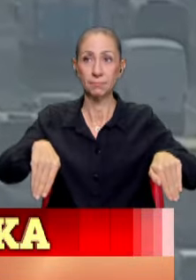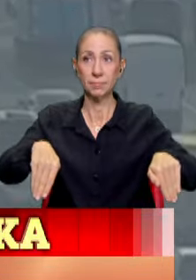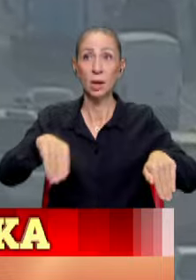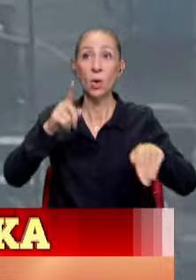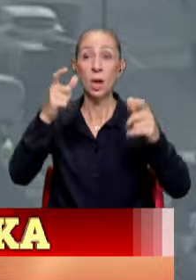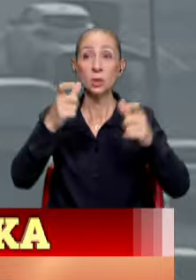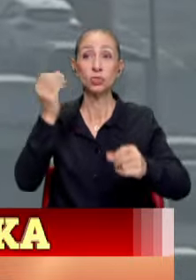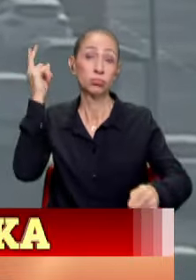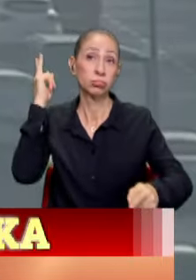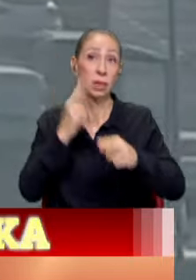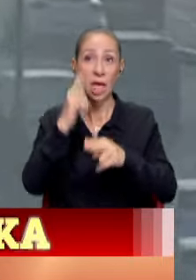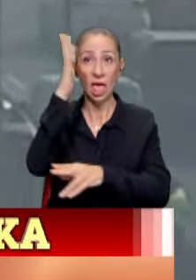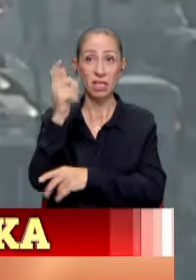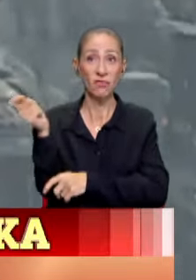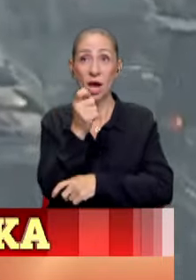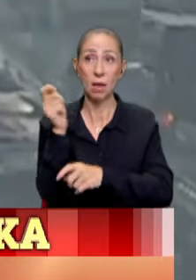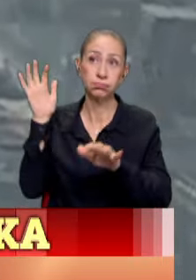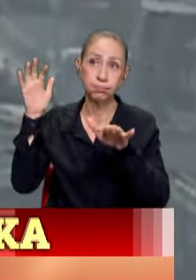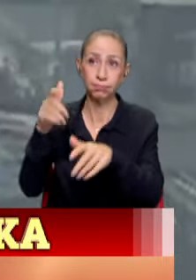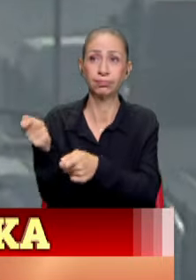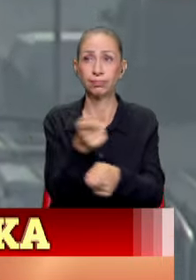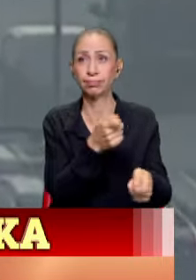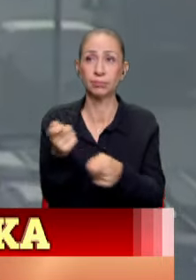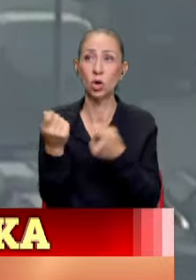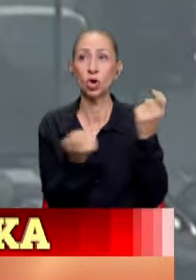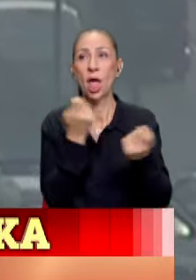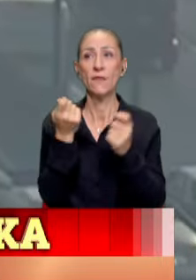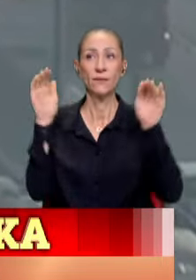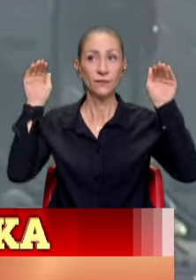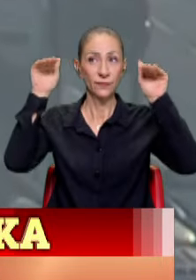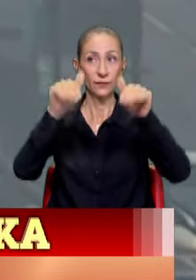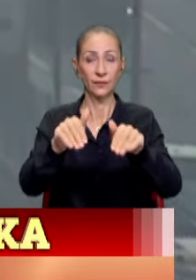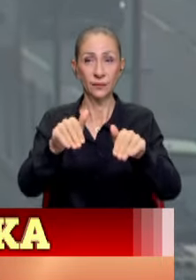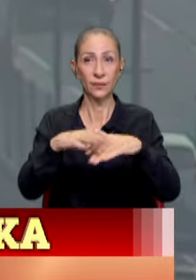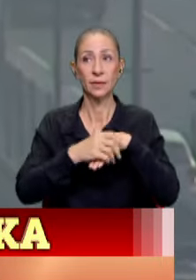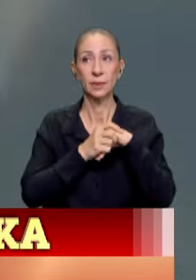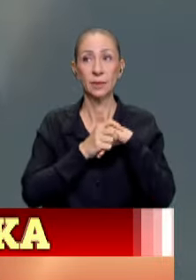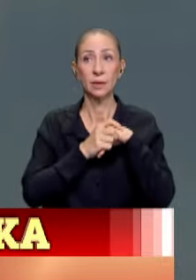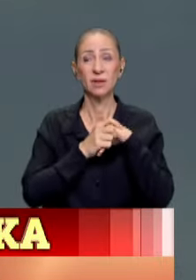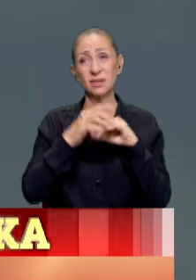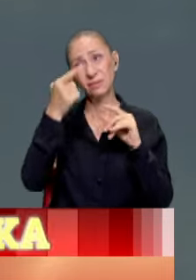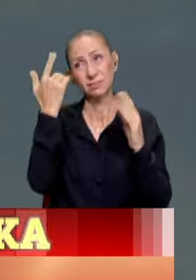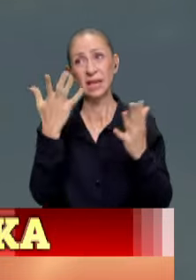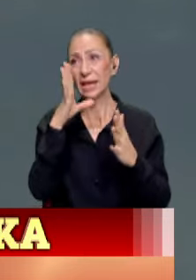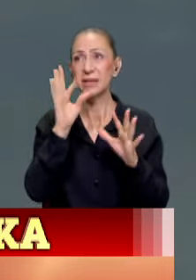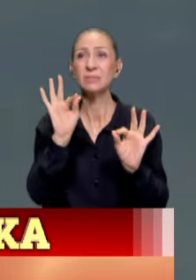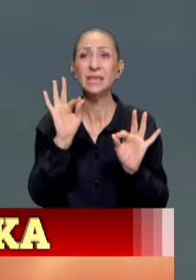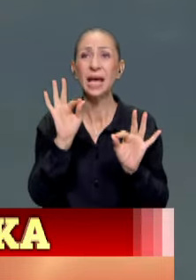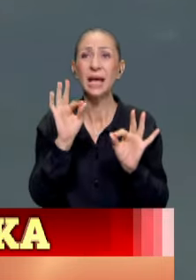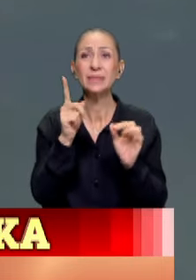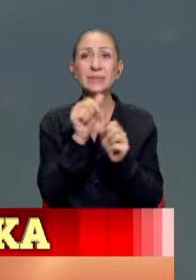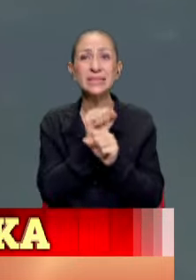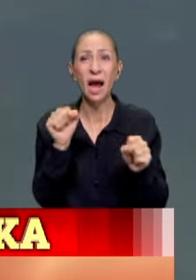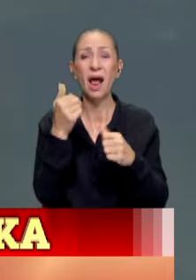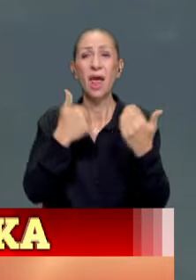olay yerine çok sayıda itfaiye ekibi e görevliler sevk edildi diliyoruz ki kim kenin burnu